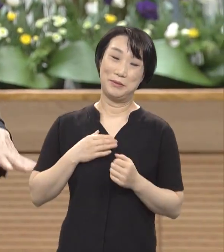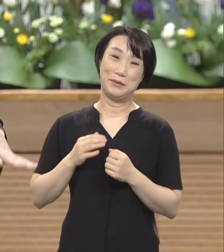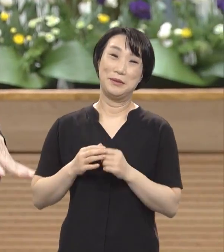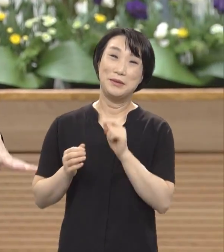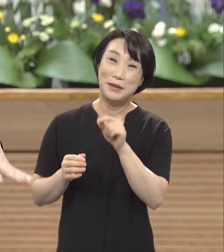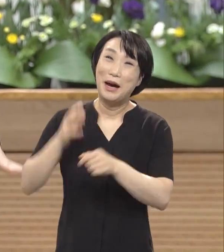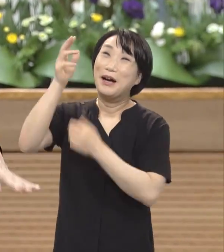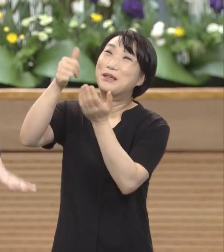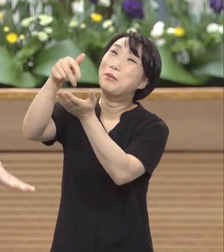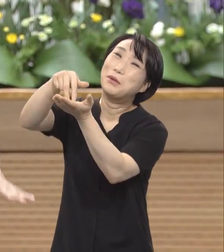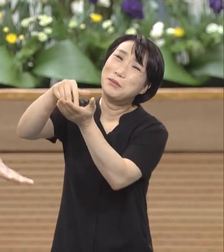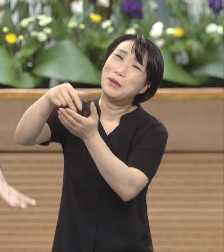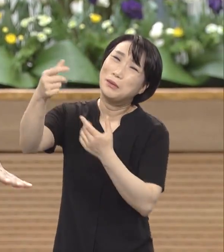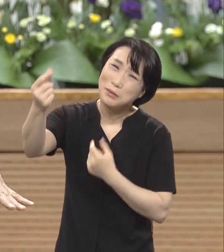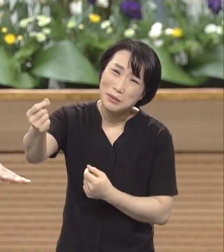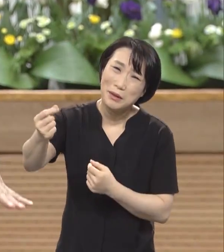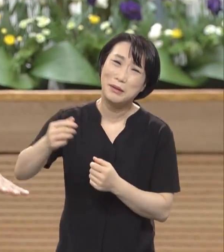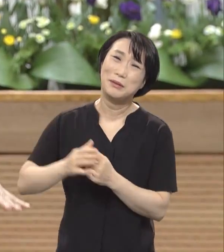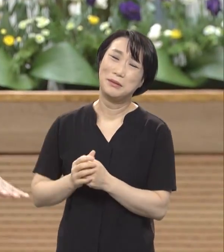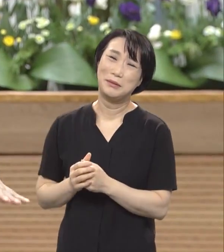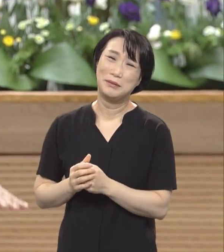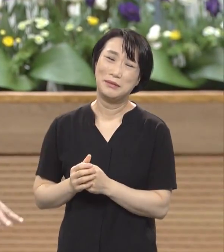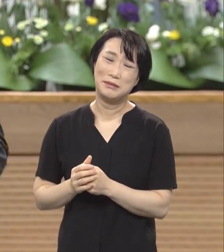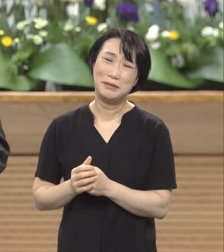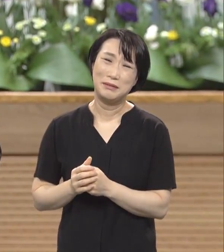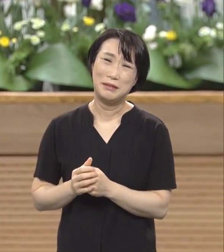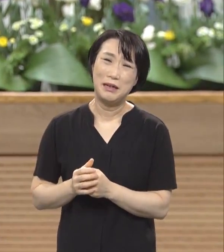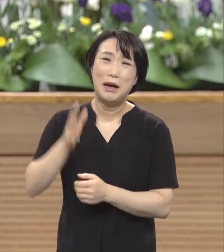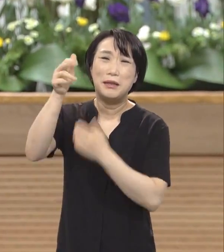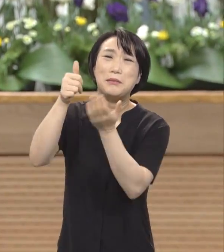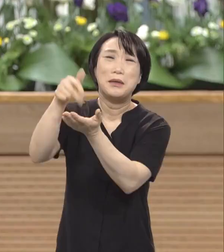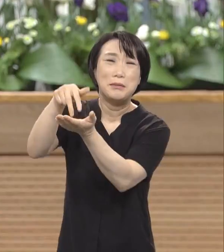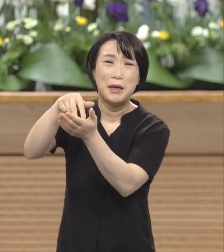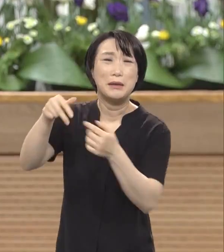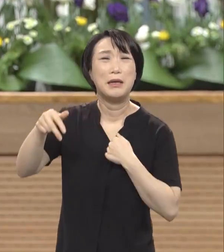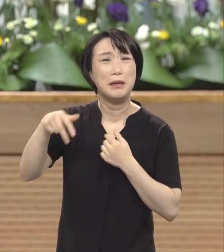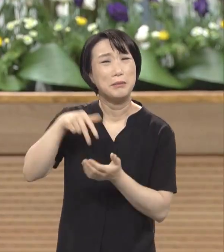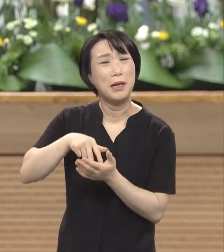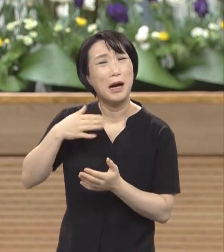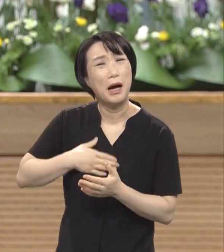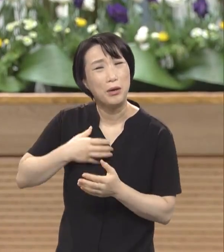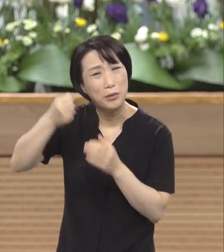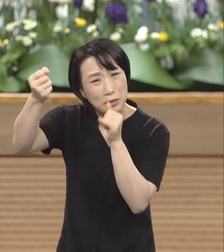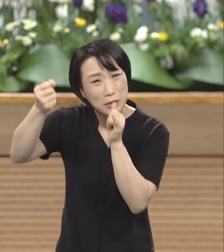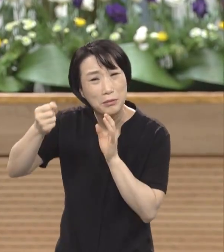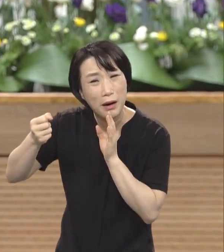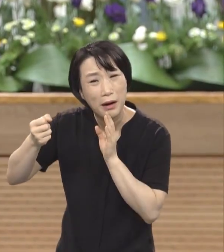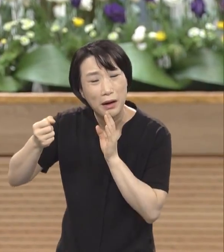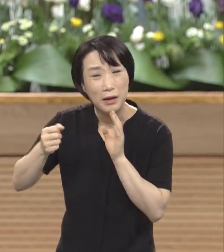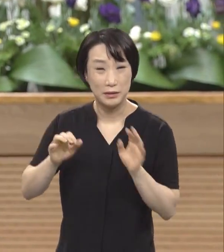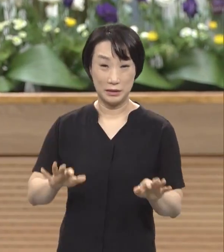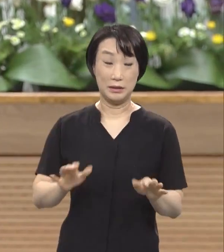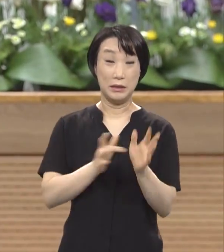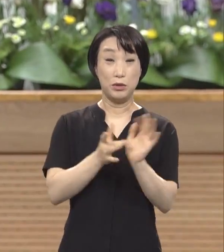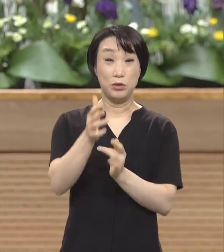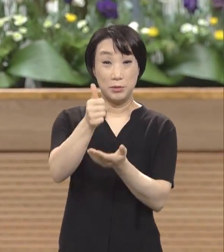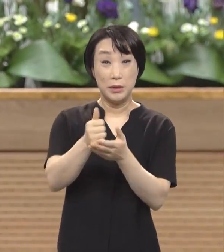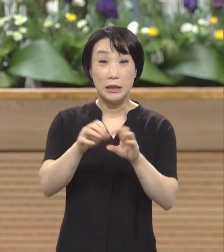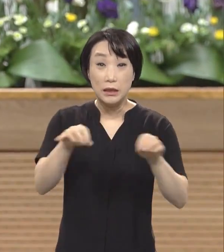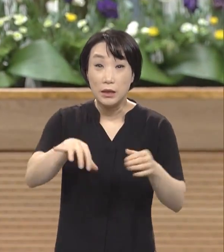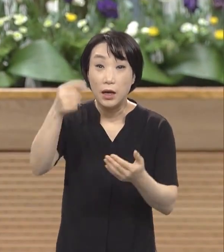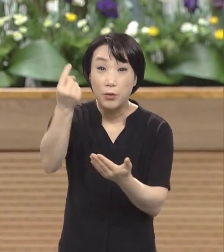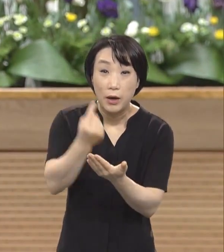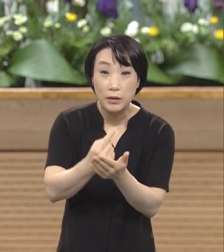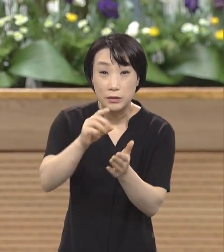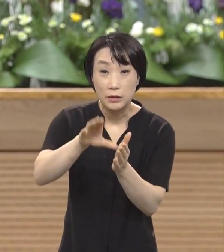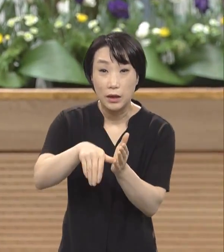그게 하나님 사정이에요. 하나님 사정. 예수님이 이 땅에 오셔서